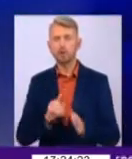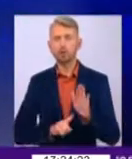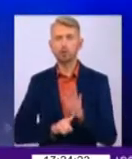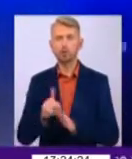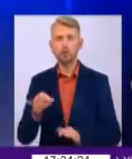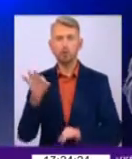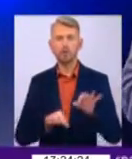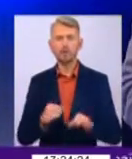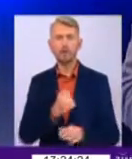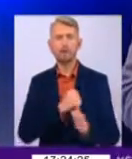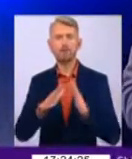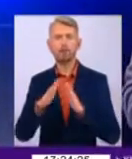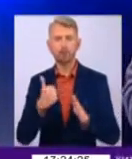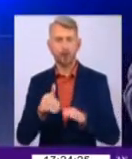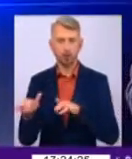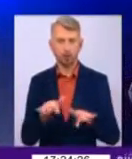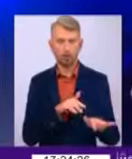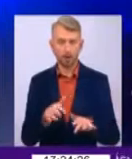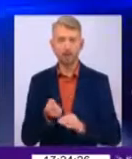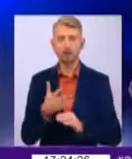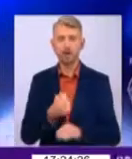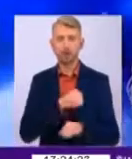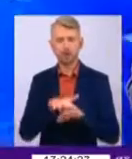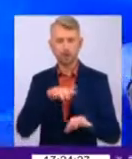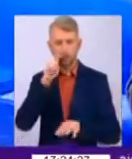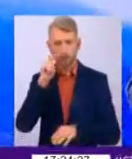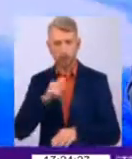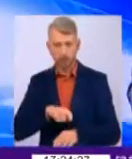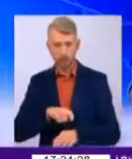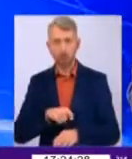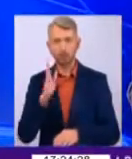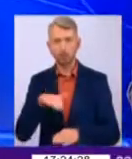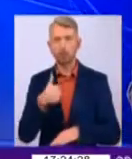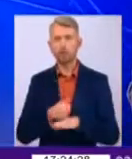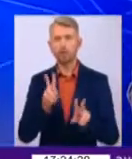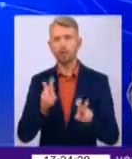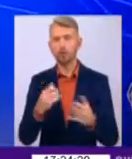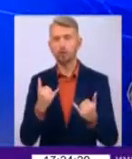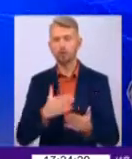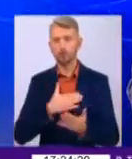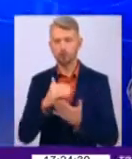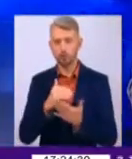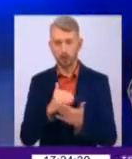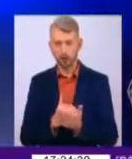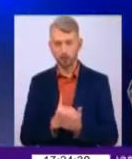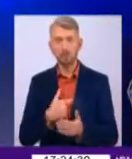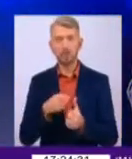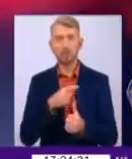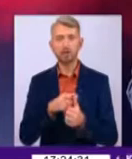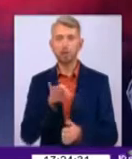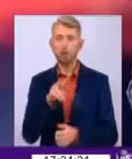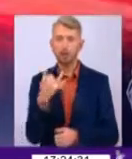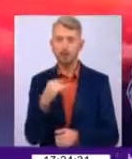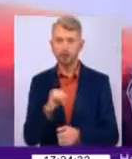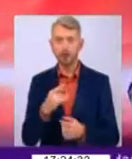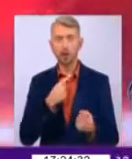осіння призовна кампанія, і чисельність Збройних сил нашої країни стануть головними темами сьогоднішньої програми «На часі». Мене звуть Олексій Бурлаков,